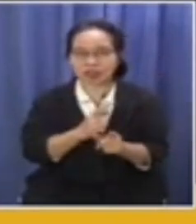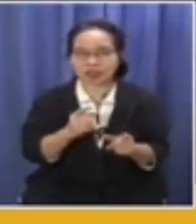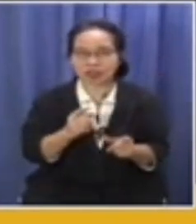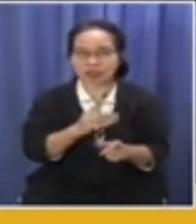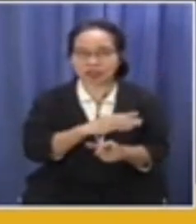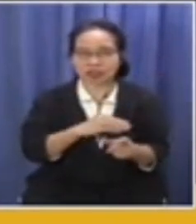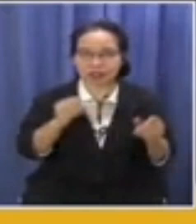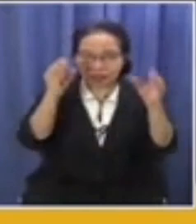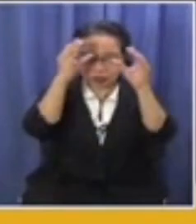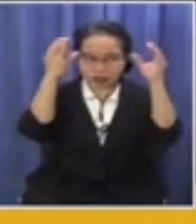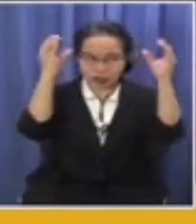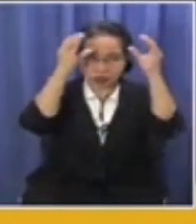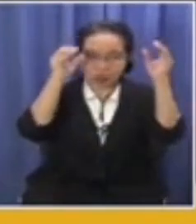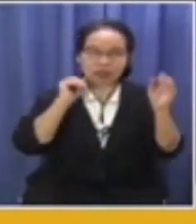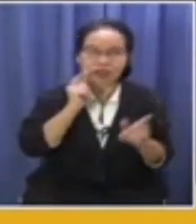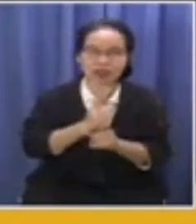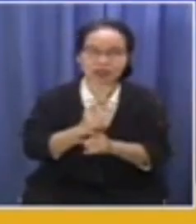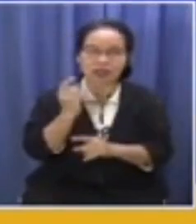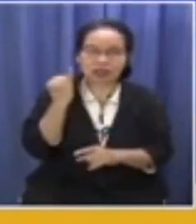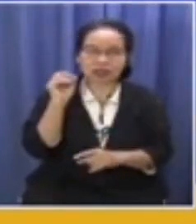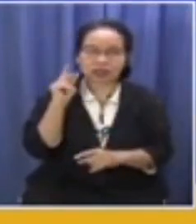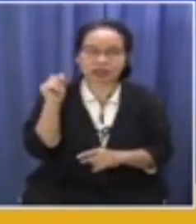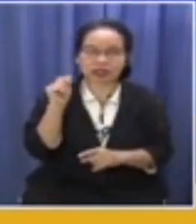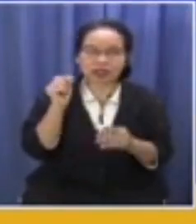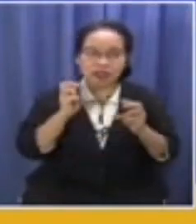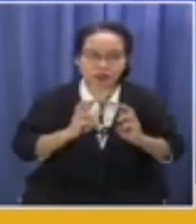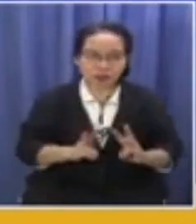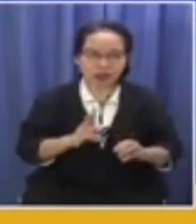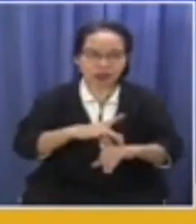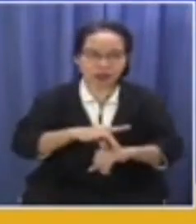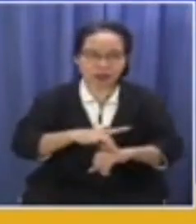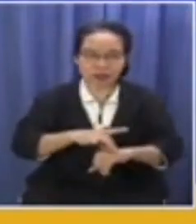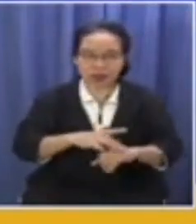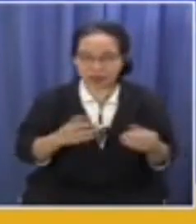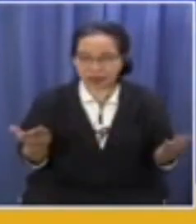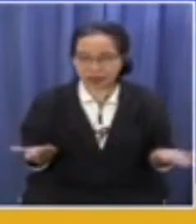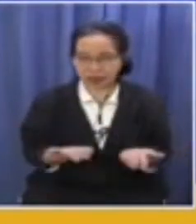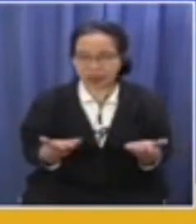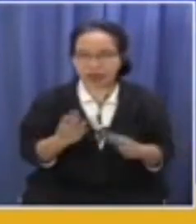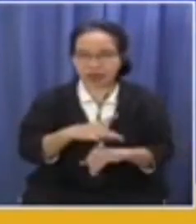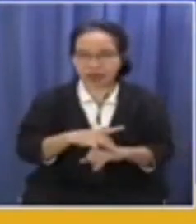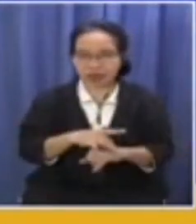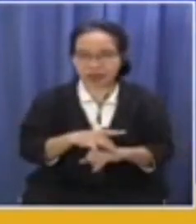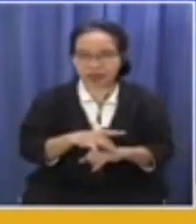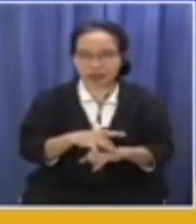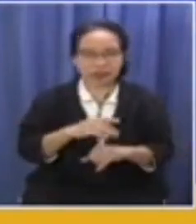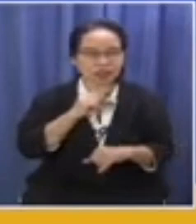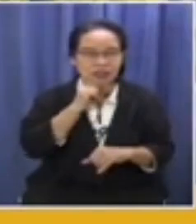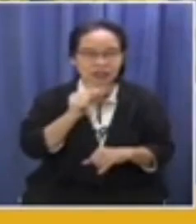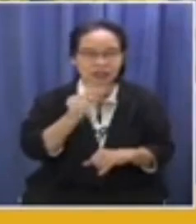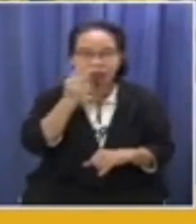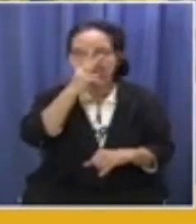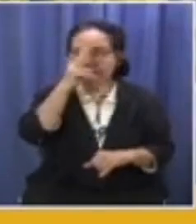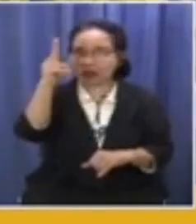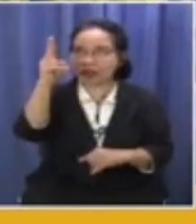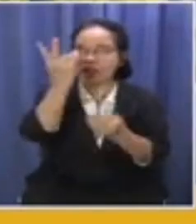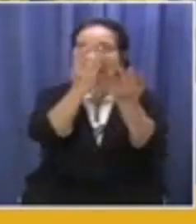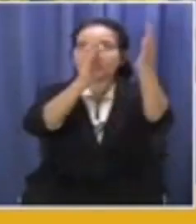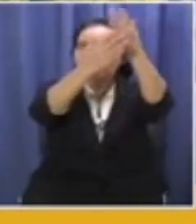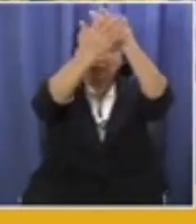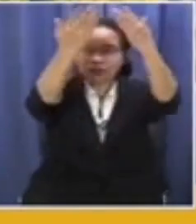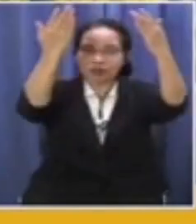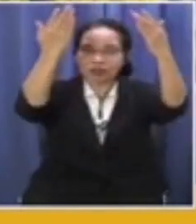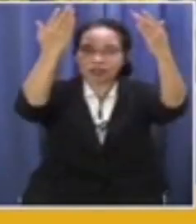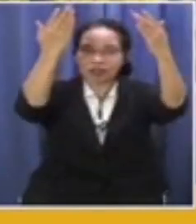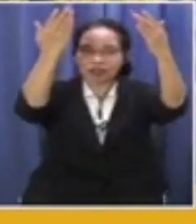nating i-consider ano kapatid na Jana habang ang lupa ay naririto hindi natin makikita ang